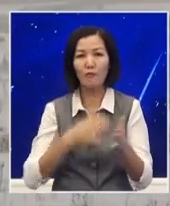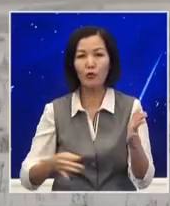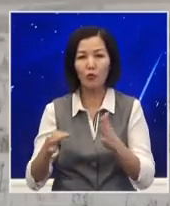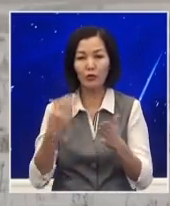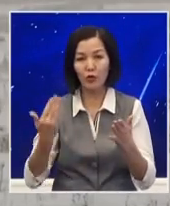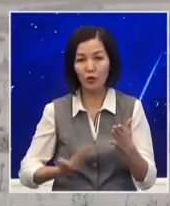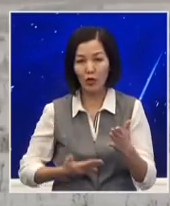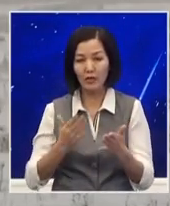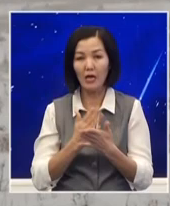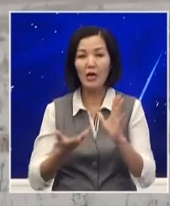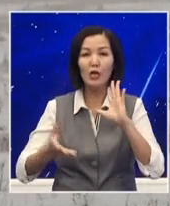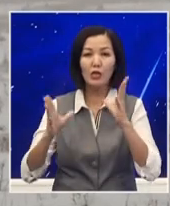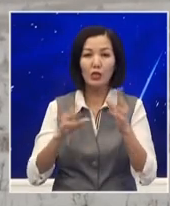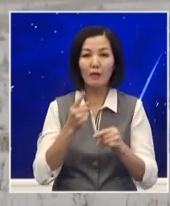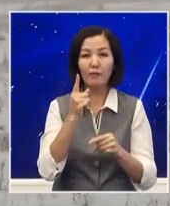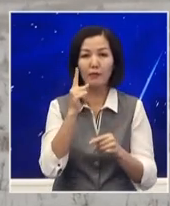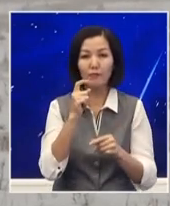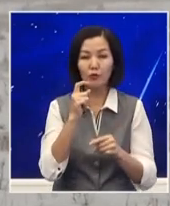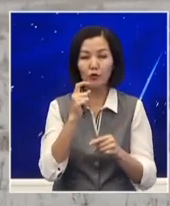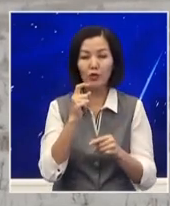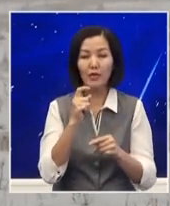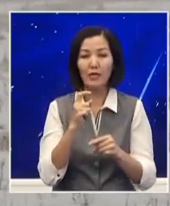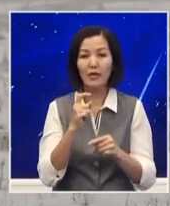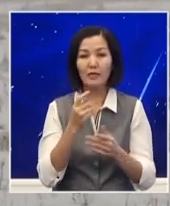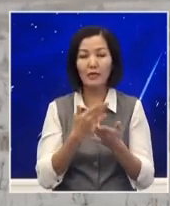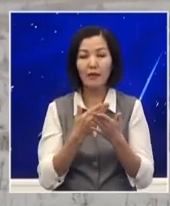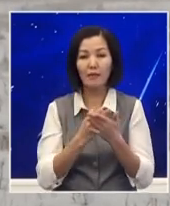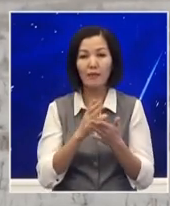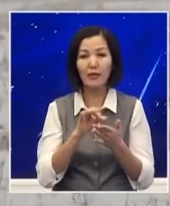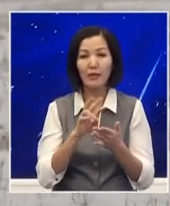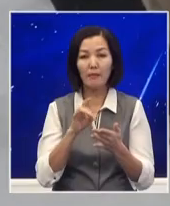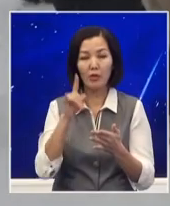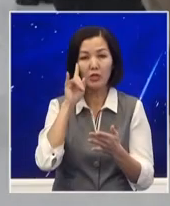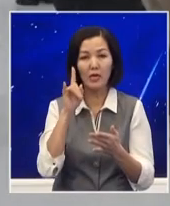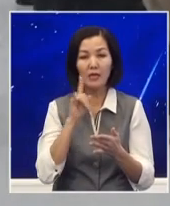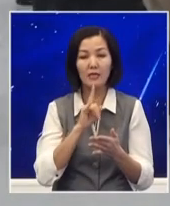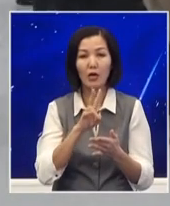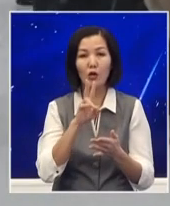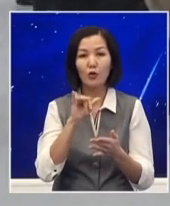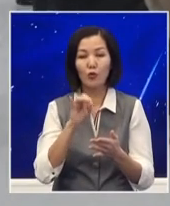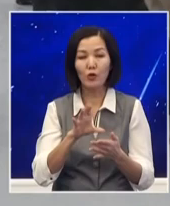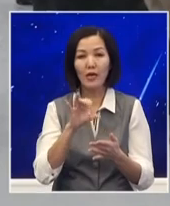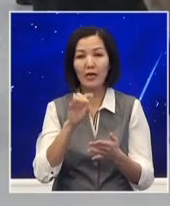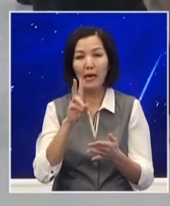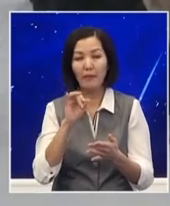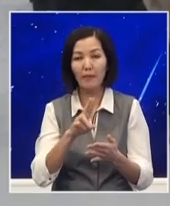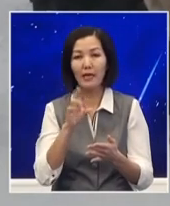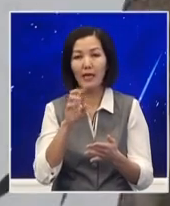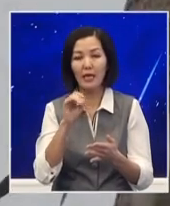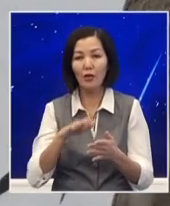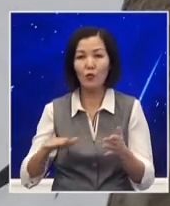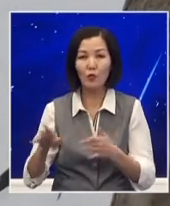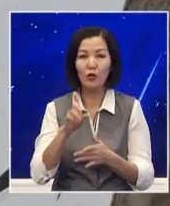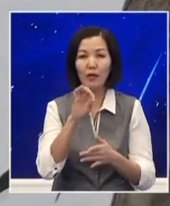облысында тұрады. Жалпы саны 100-дің айналасында. Әсіресе еңбекші қазақтағы Нұрамен, Ұзынағаш, Райымбек кеген өңірінде